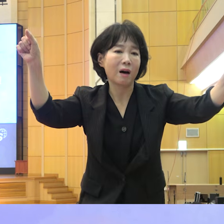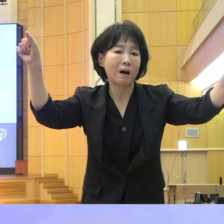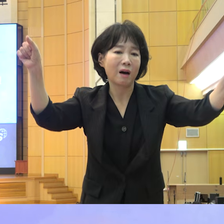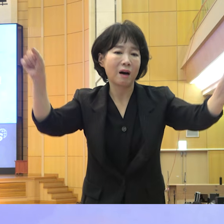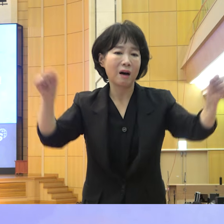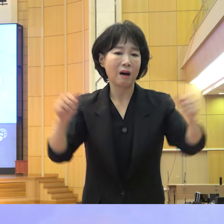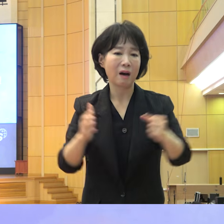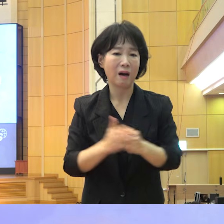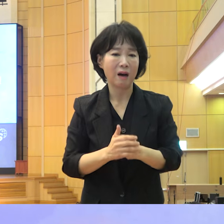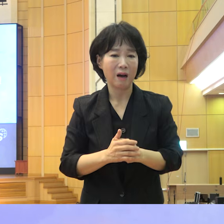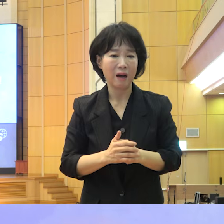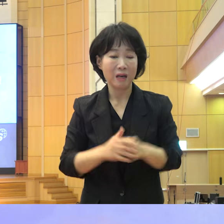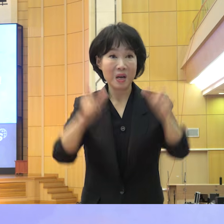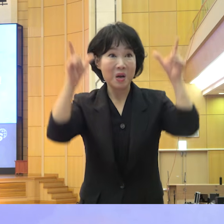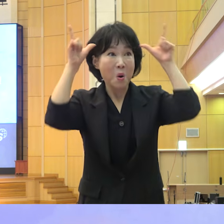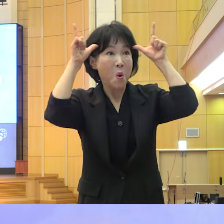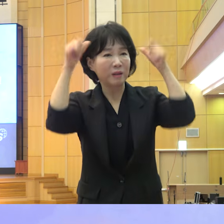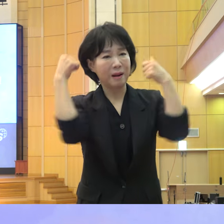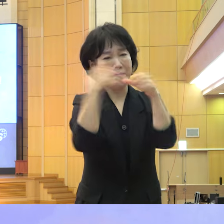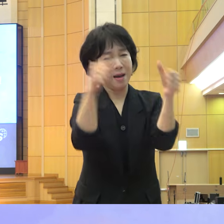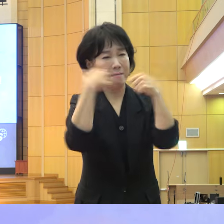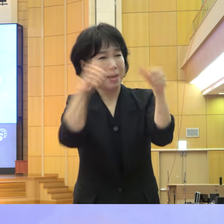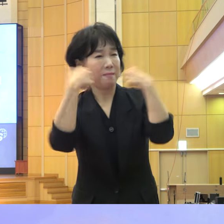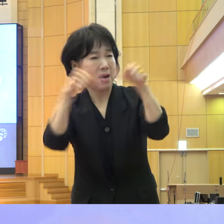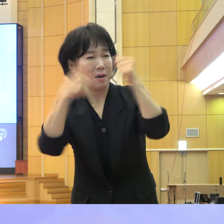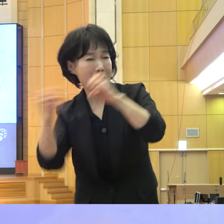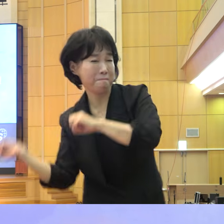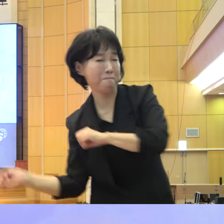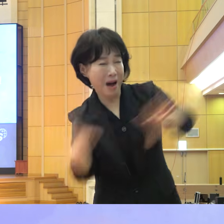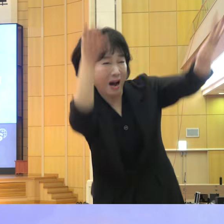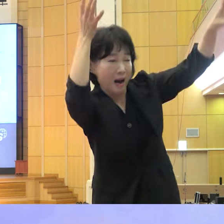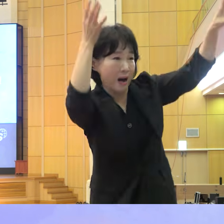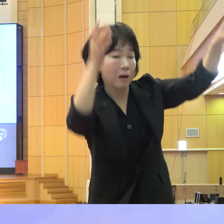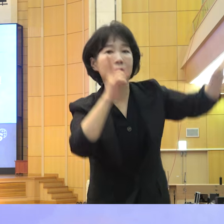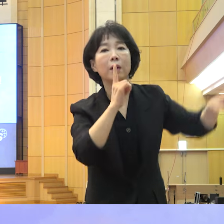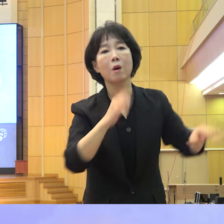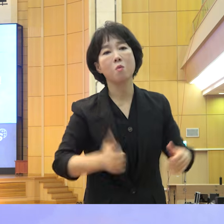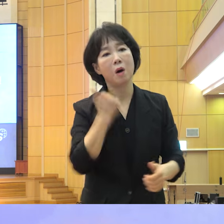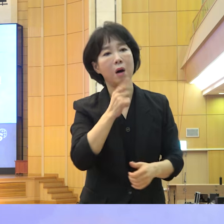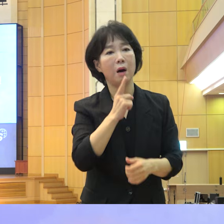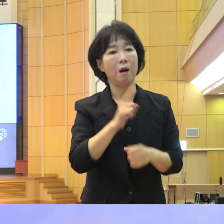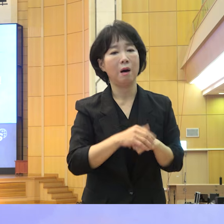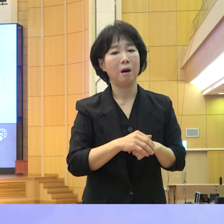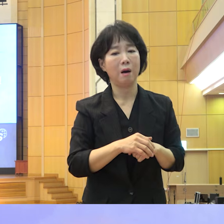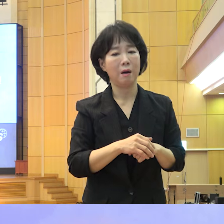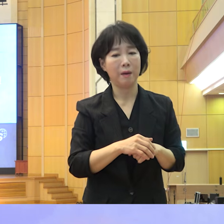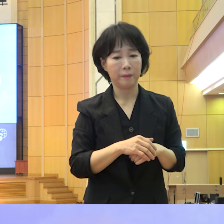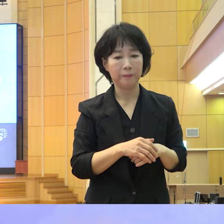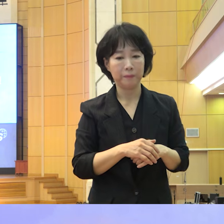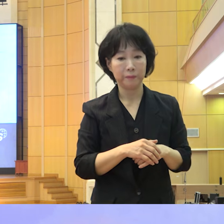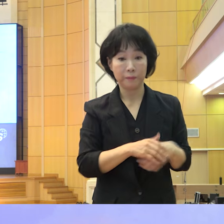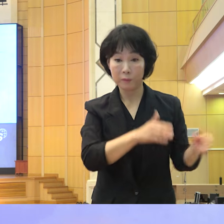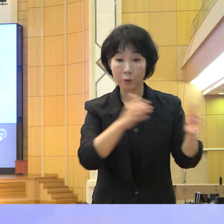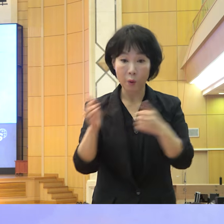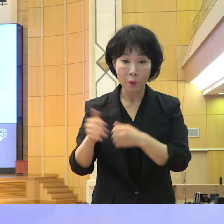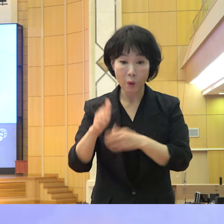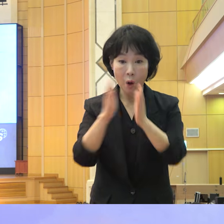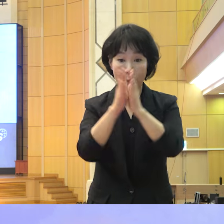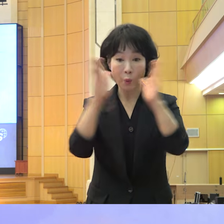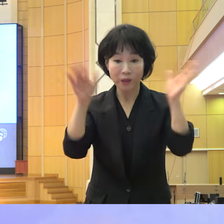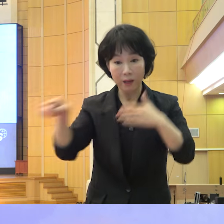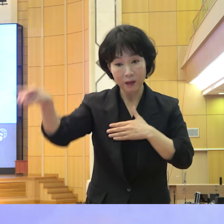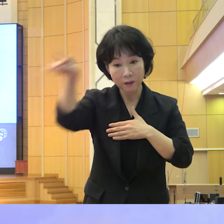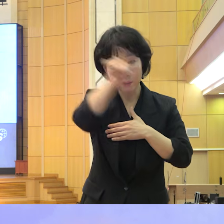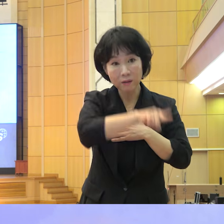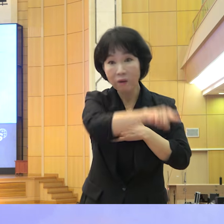금송아지 및 다 깨트려 버리는 거예요. 던져 깨트리니라. 이게 돌로 쳤다는 얘기고, 20절에 모세가 그들이